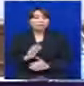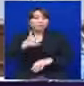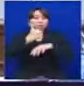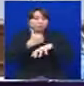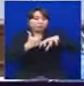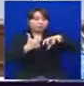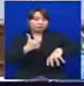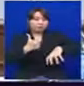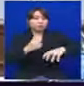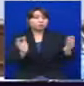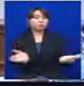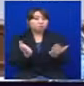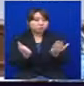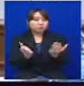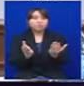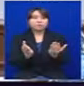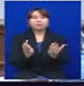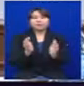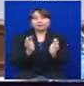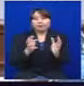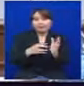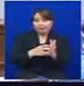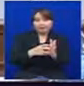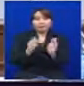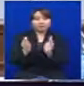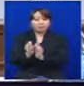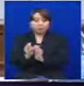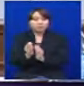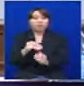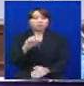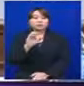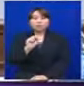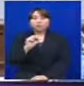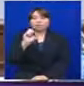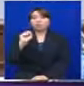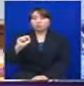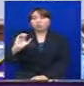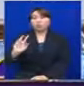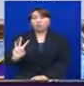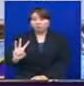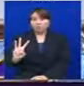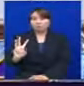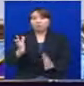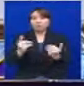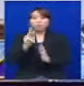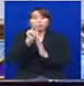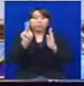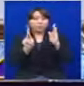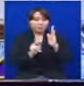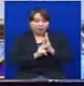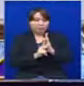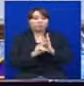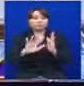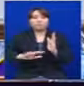าลผู้อำนวยการสำนักงานส่งเสริมวิสาหกิจขนาดกลางและขนาดย่อมหรือว่าสสว.เปิดเผยว่ากฎหมายการฟื้นฟู